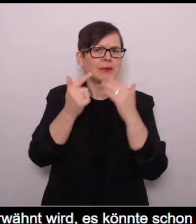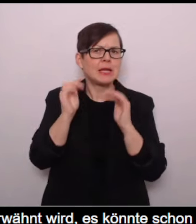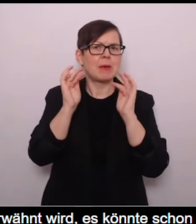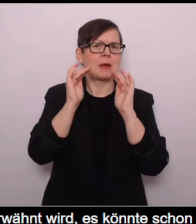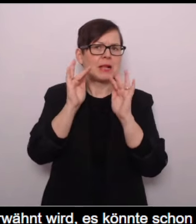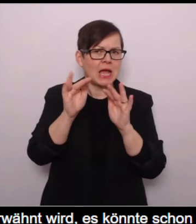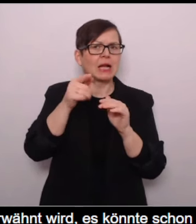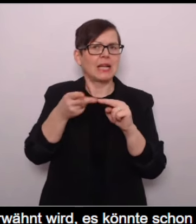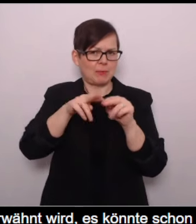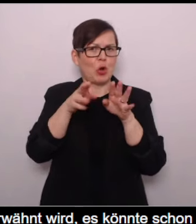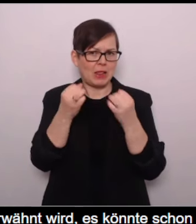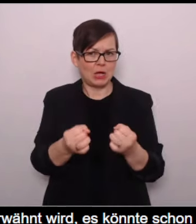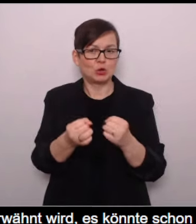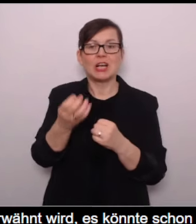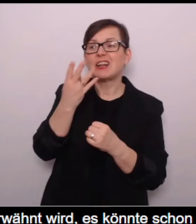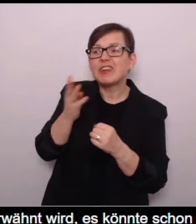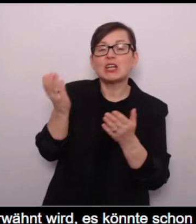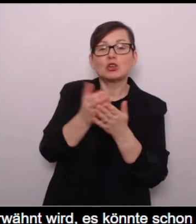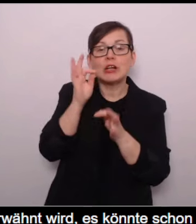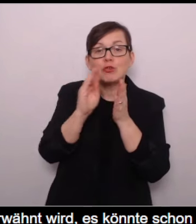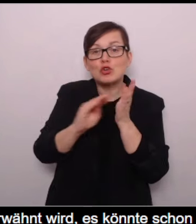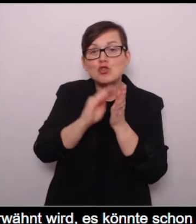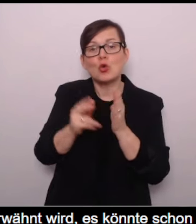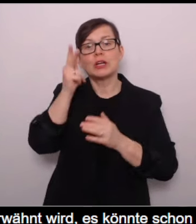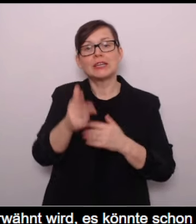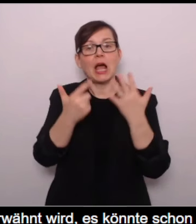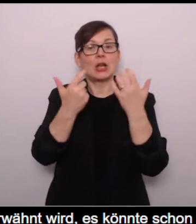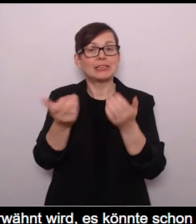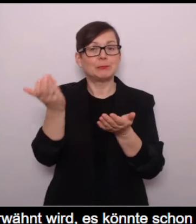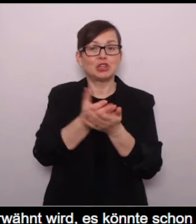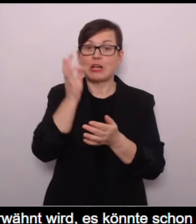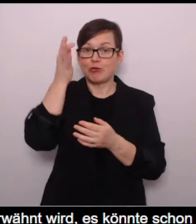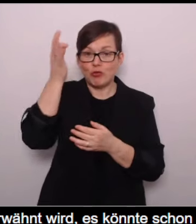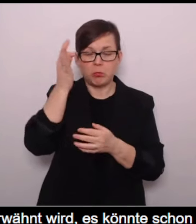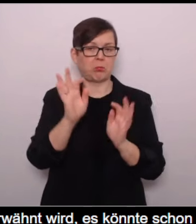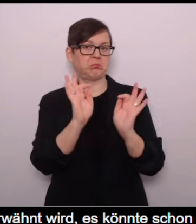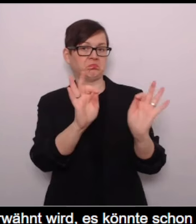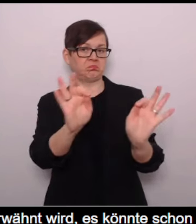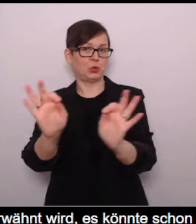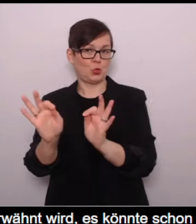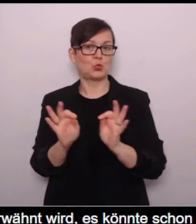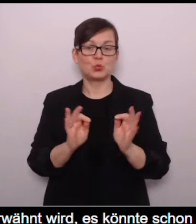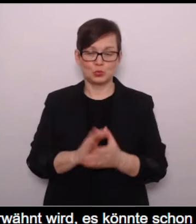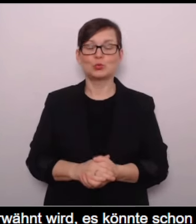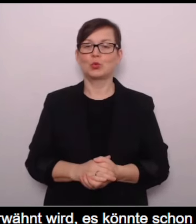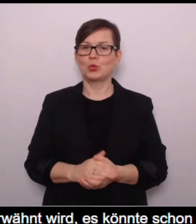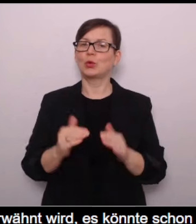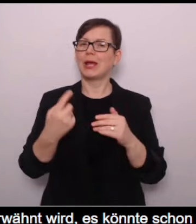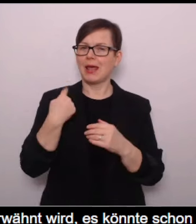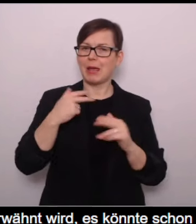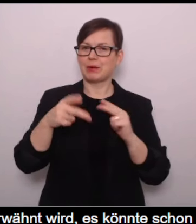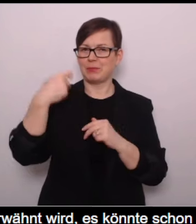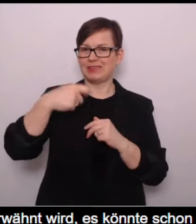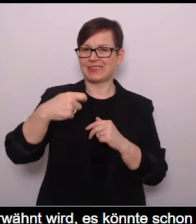Die Kindertagesstätten, die frühkindliche Bildung etwa 7 Milliarden im Doppelhaushalt. Die 4.000 Stellen für die Schulen, die 370